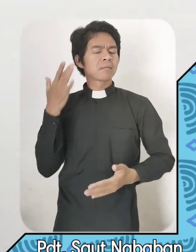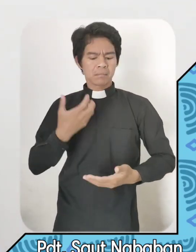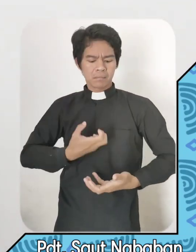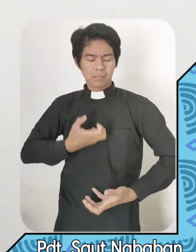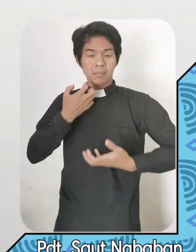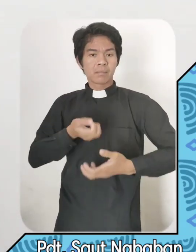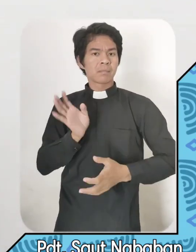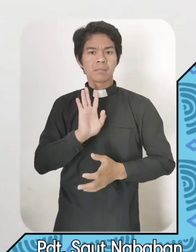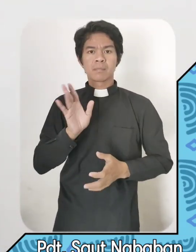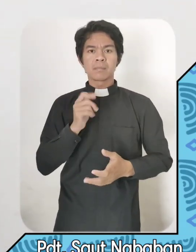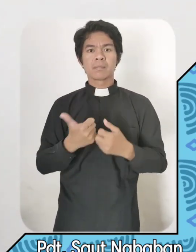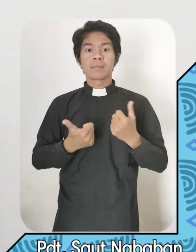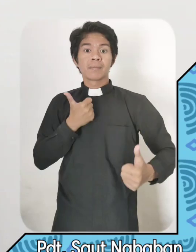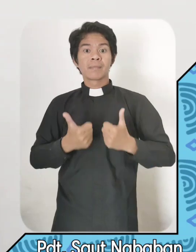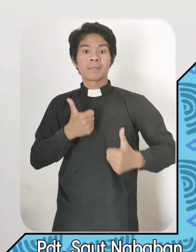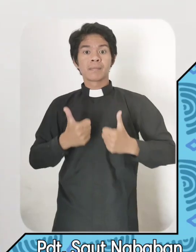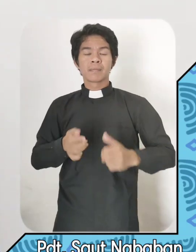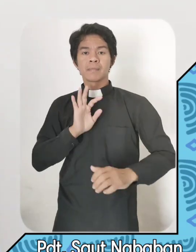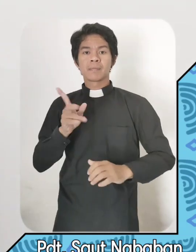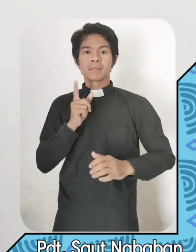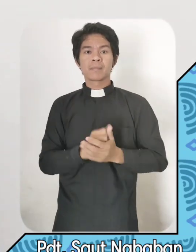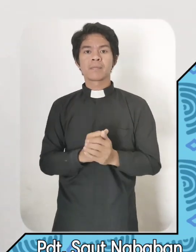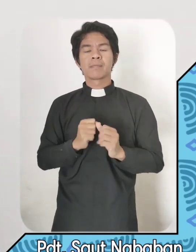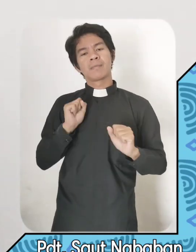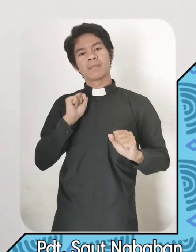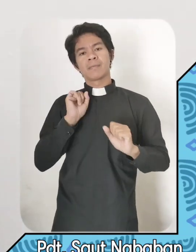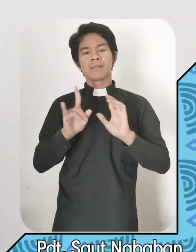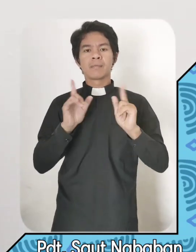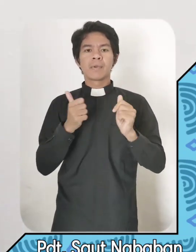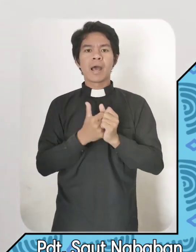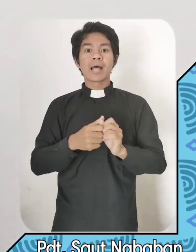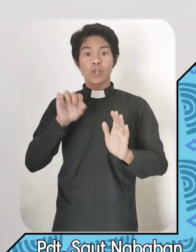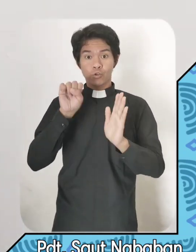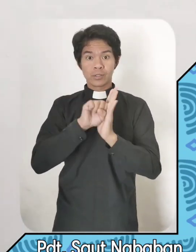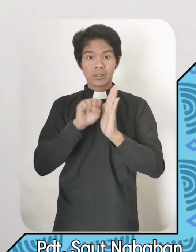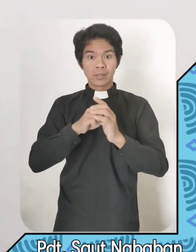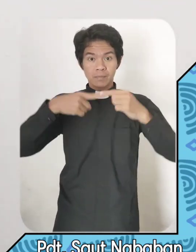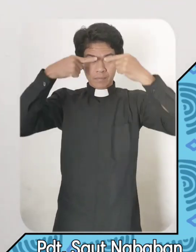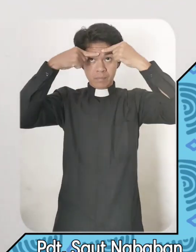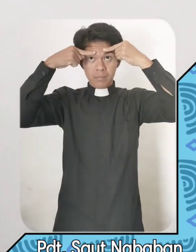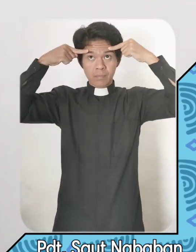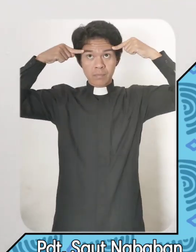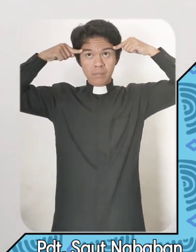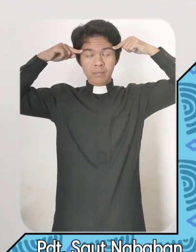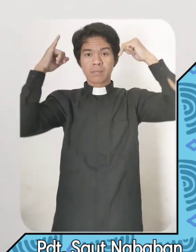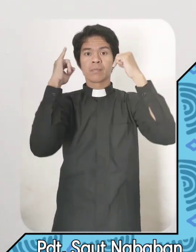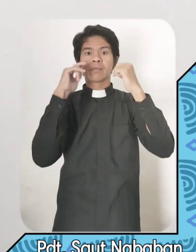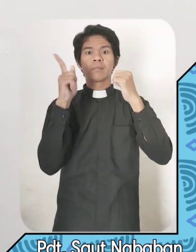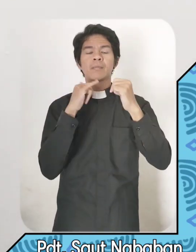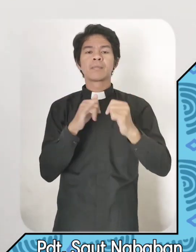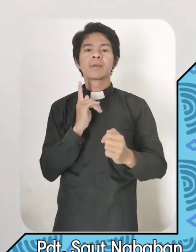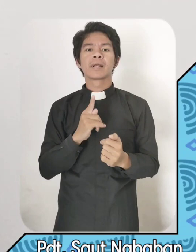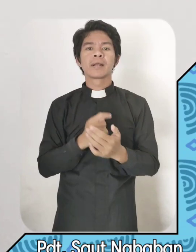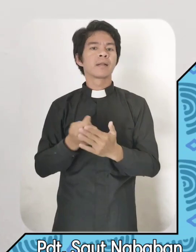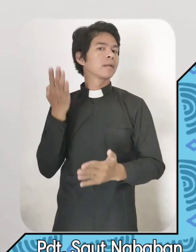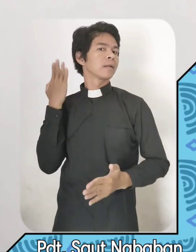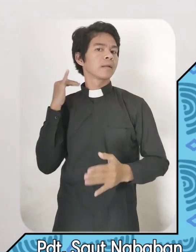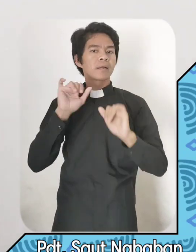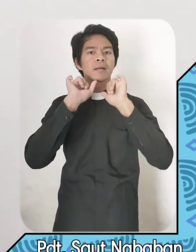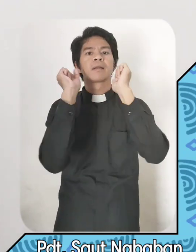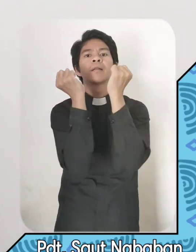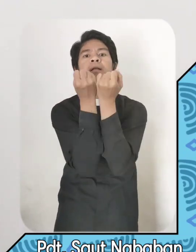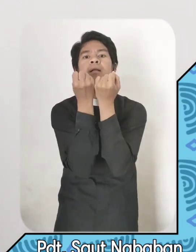perkataan mereka tidak dipercayai? Karena memang ada stereotip atau stigma negatif yang hidup dalam masyarakat kala